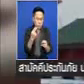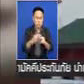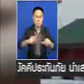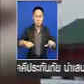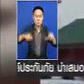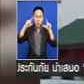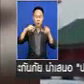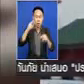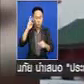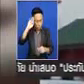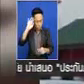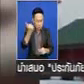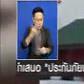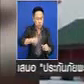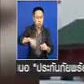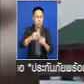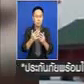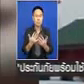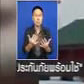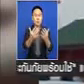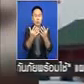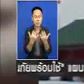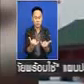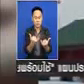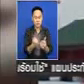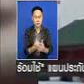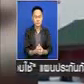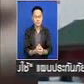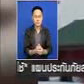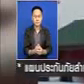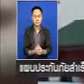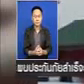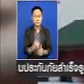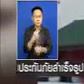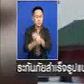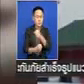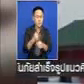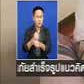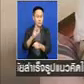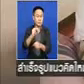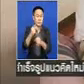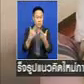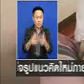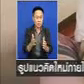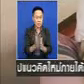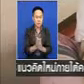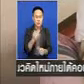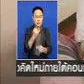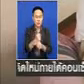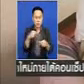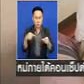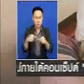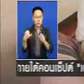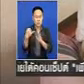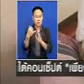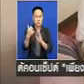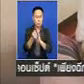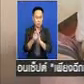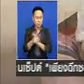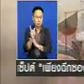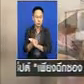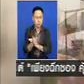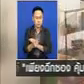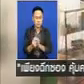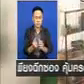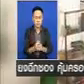งโด่งดังมีฐานแฟนคลับเหนียวแน่นมาจนถึงทุกวันนี้จนกระทั่ง30ปีที่ผ่านมาคุณขวัญชัยก็เลยปักหลักอยู่ที่จังหวัดอุดรธ